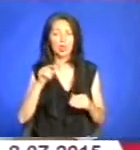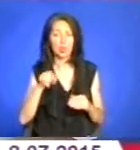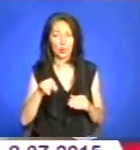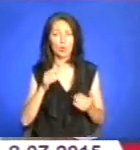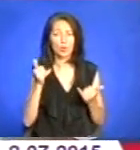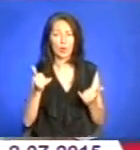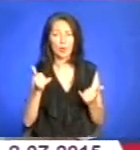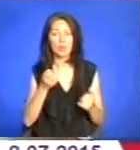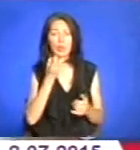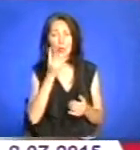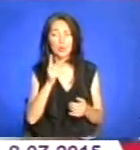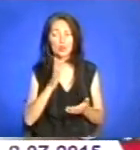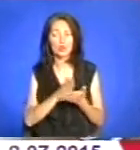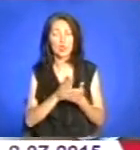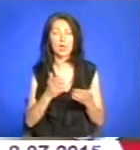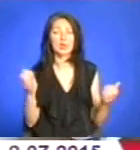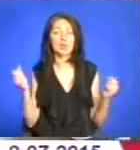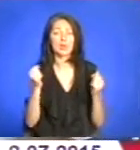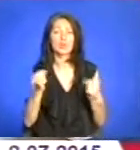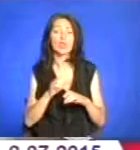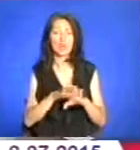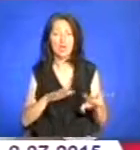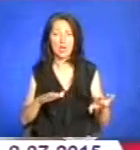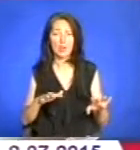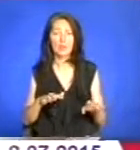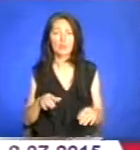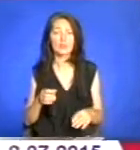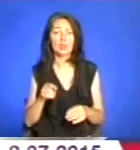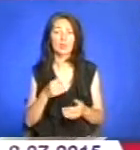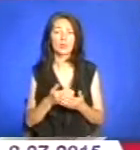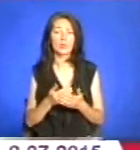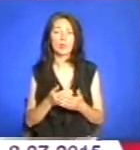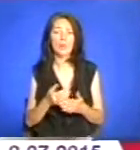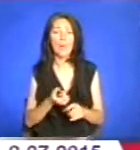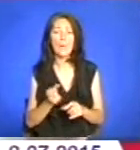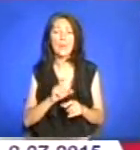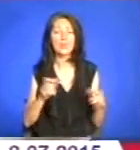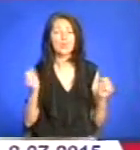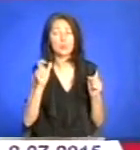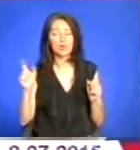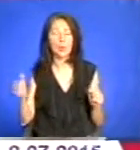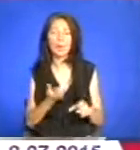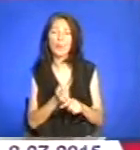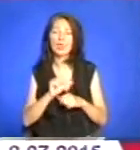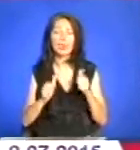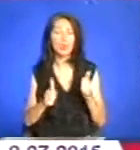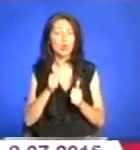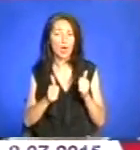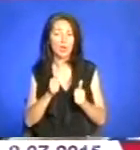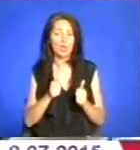тепер добре, що є спортзал. Ось. Тобто більше спортсменів, більша конкуренція